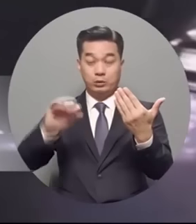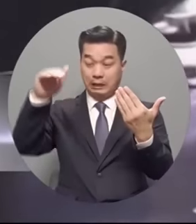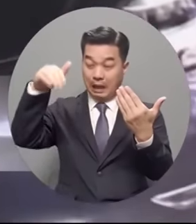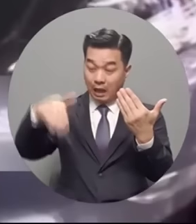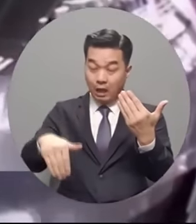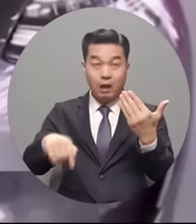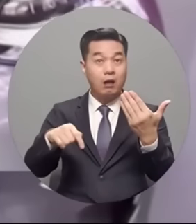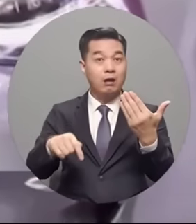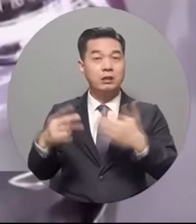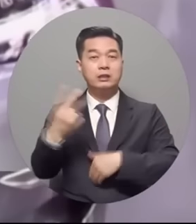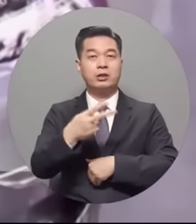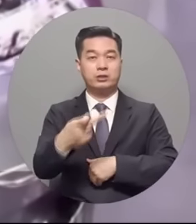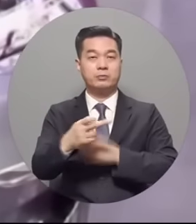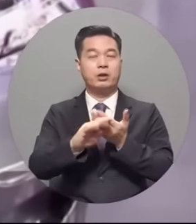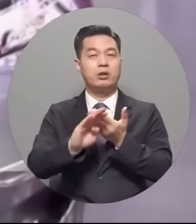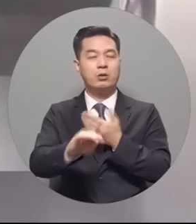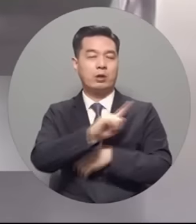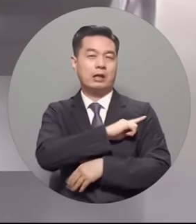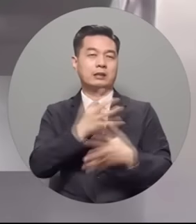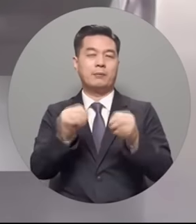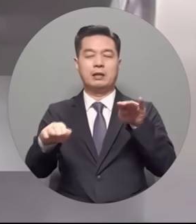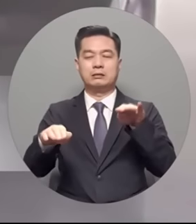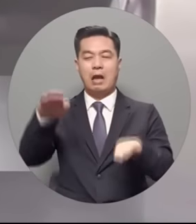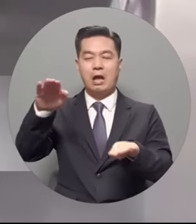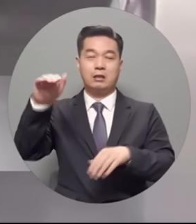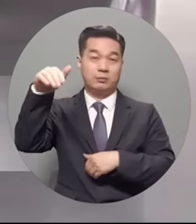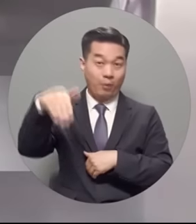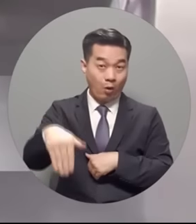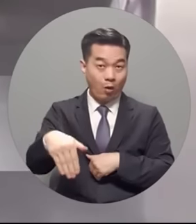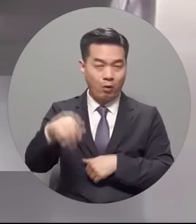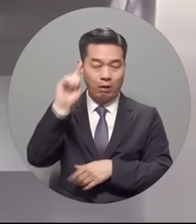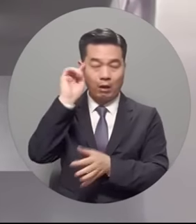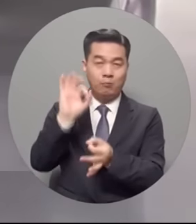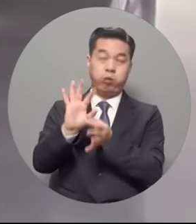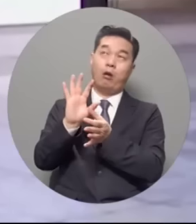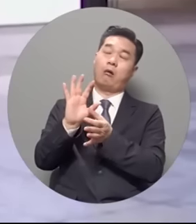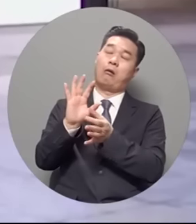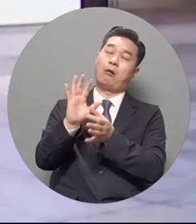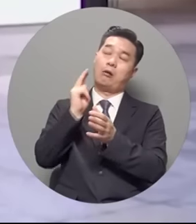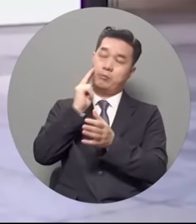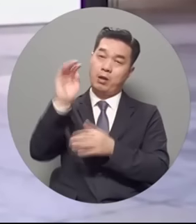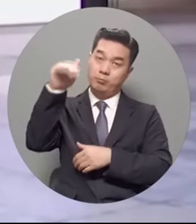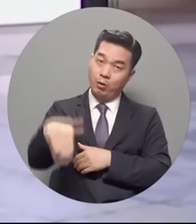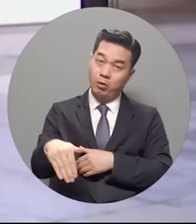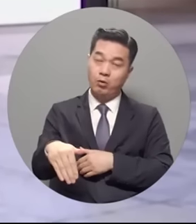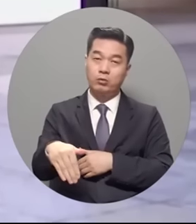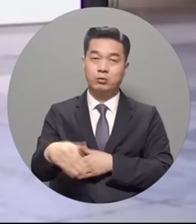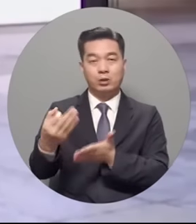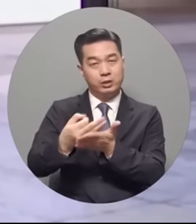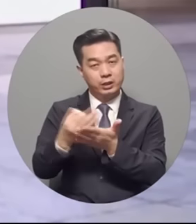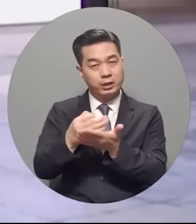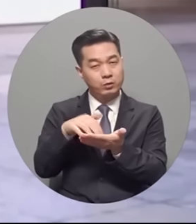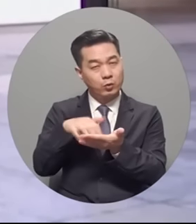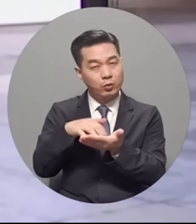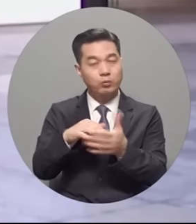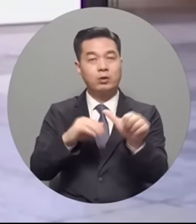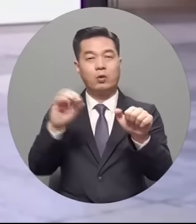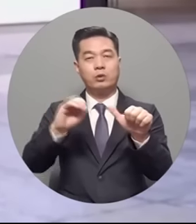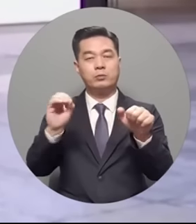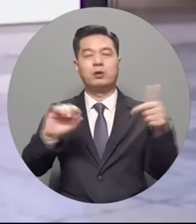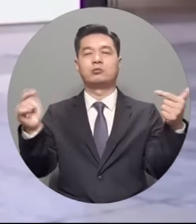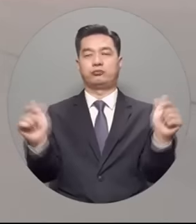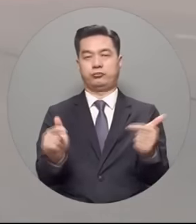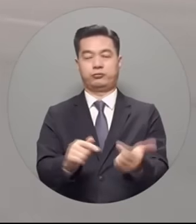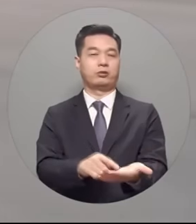역시 2012년 이후 최대로 시장 예상치를 넘어섰습니다. 순이익으로 보면 55% 줄어든